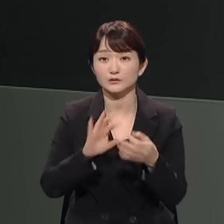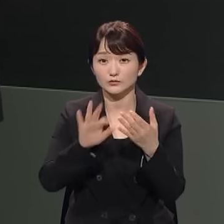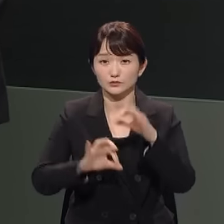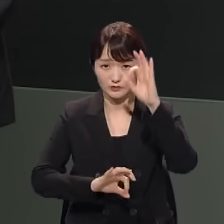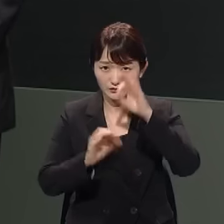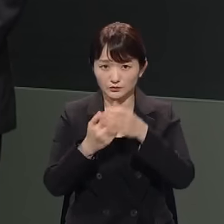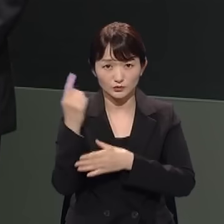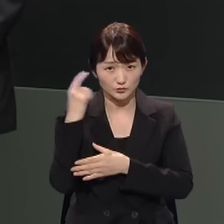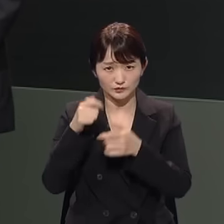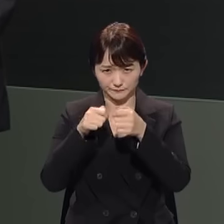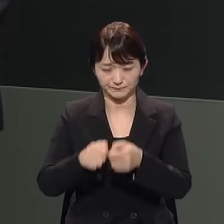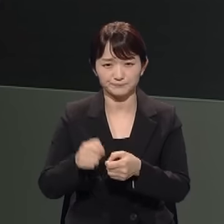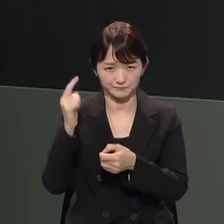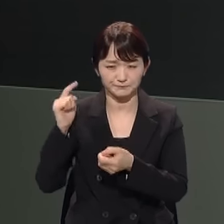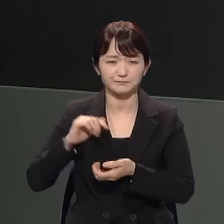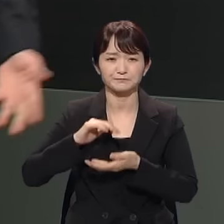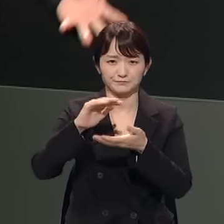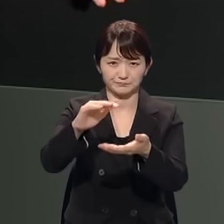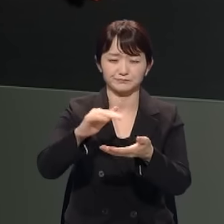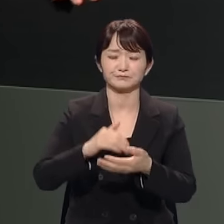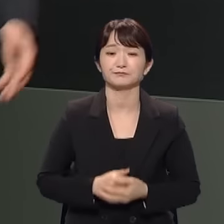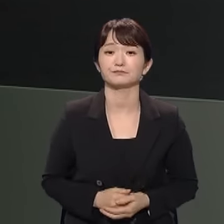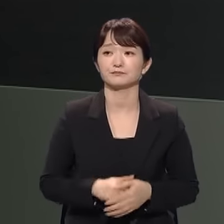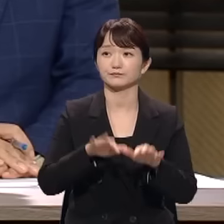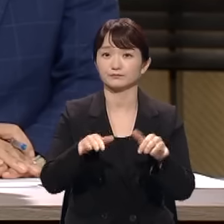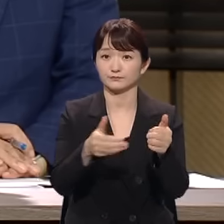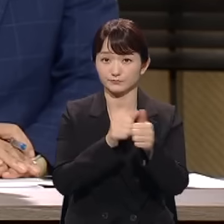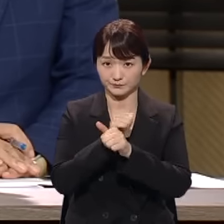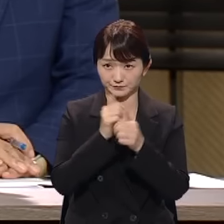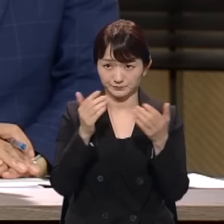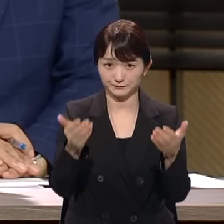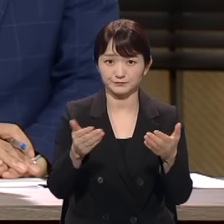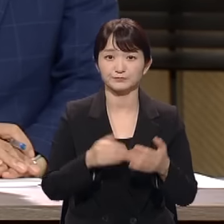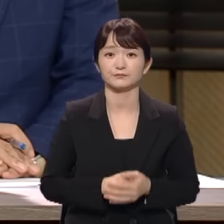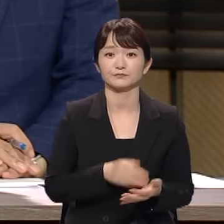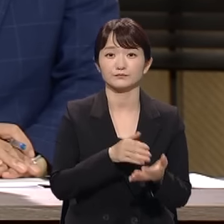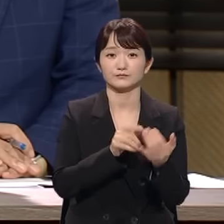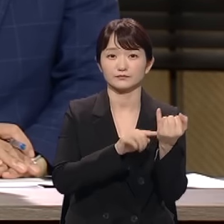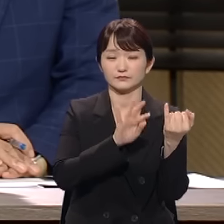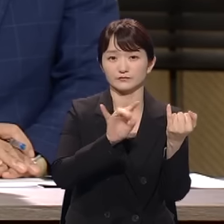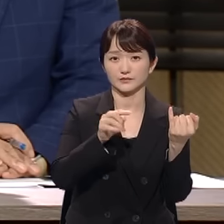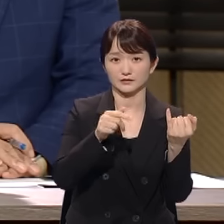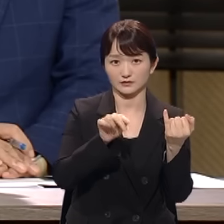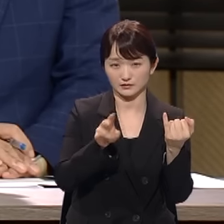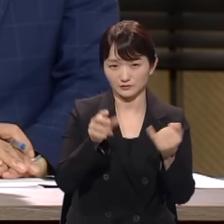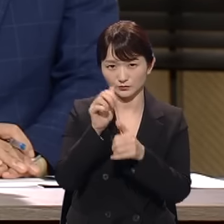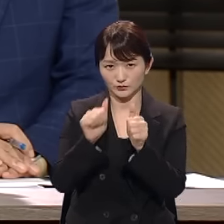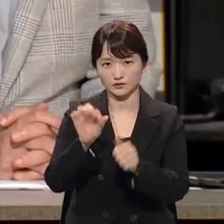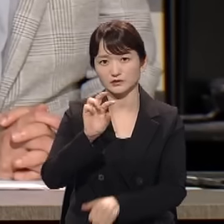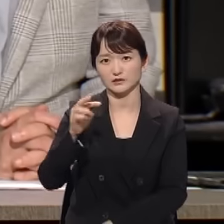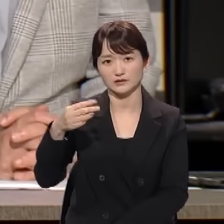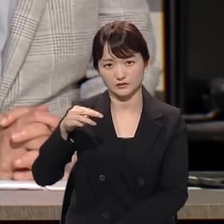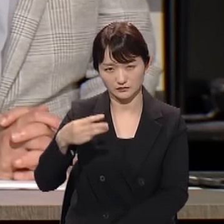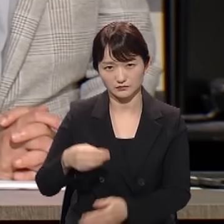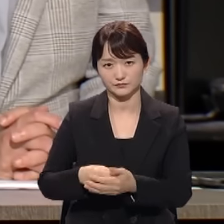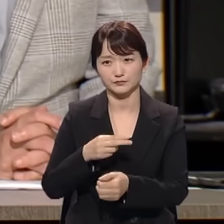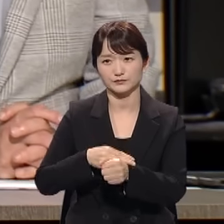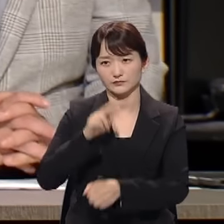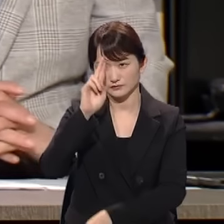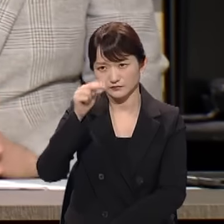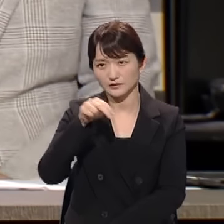소식 자세하게 좀 전해드리겠습니다. 오늘 출연자 소개 올리죠. 자, 백다희 아나운서, 양지열 변호사,